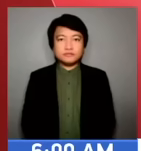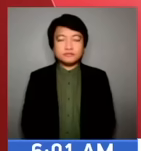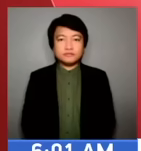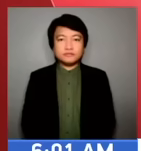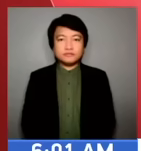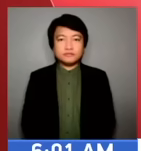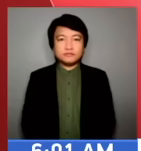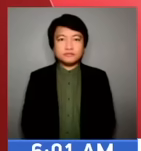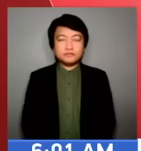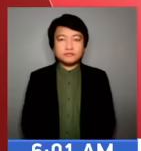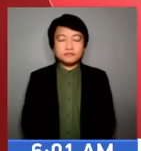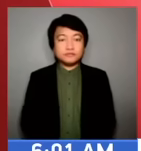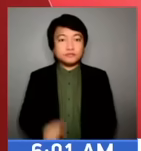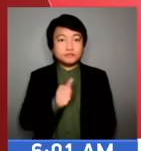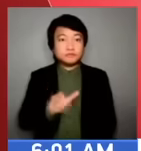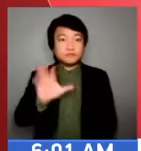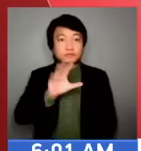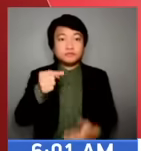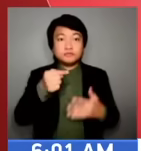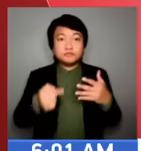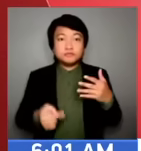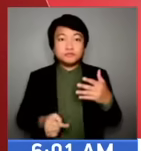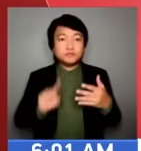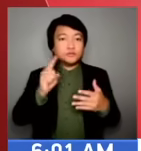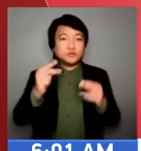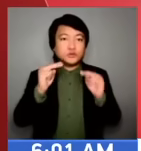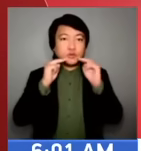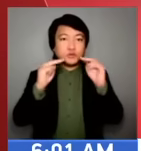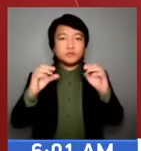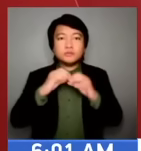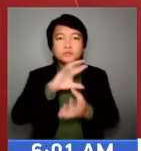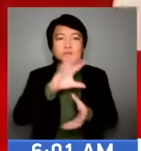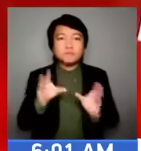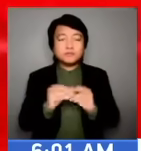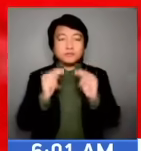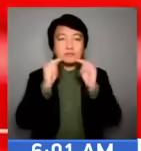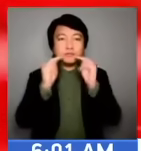Magandang umaga, narito na mga unang balitang hatid ng GMA Integrated News.